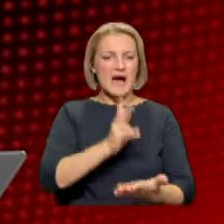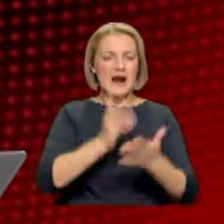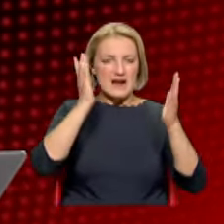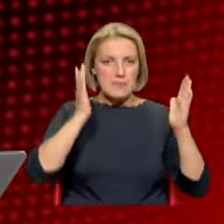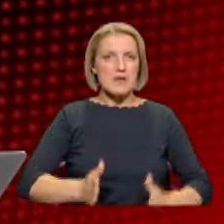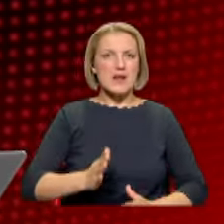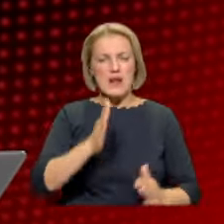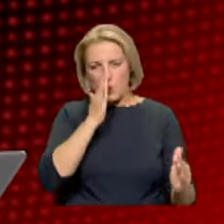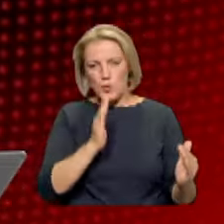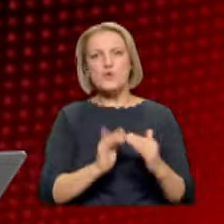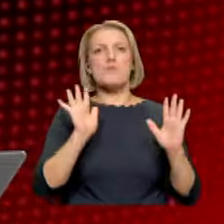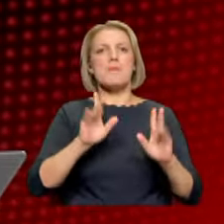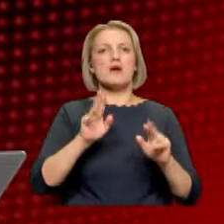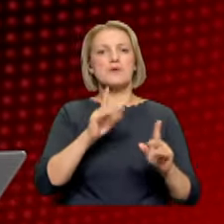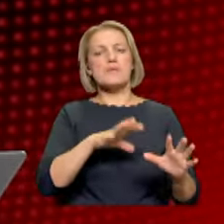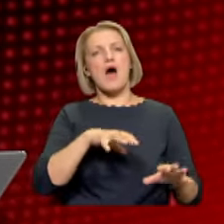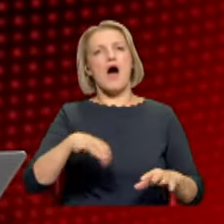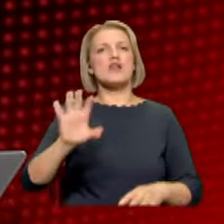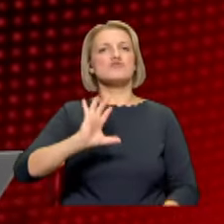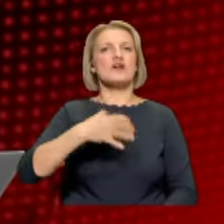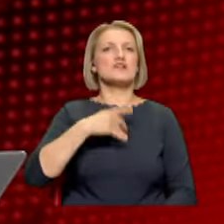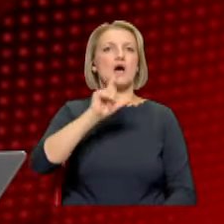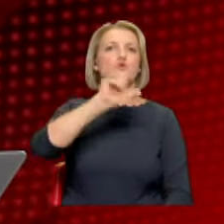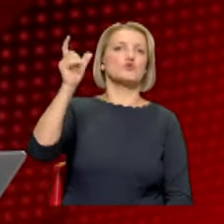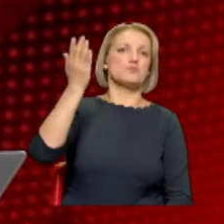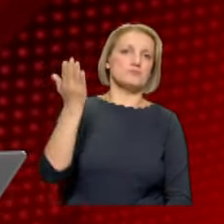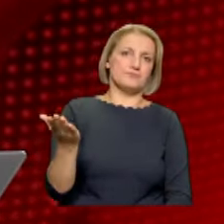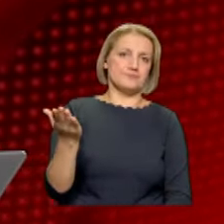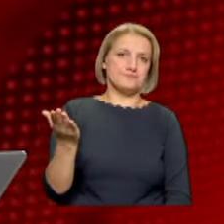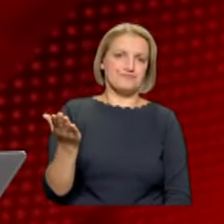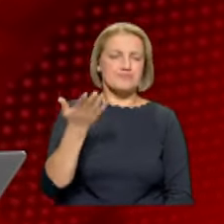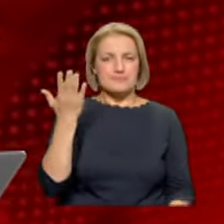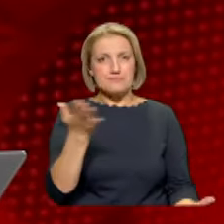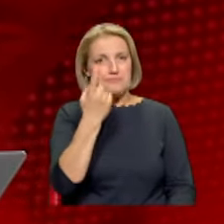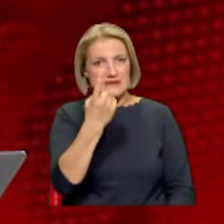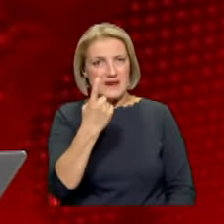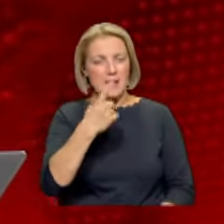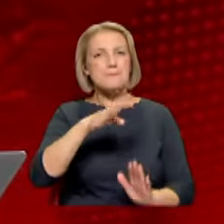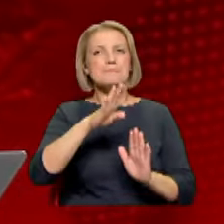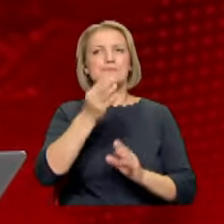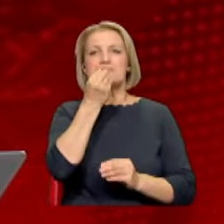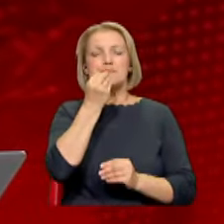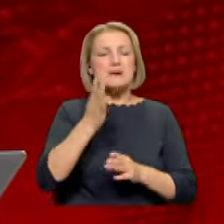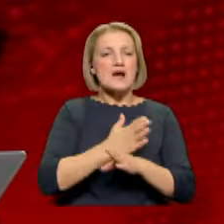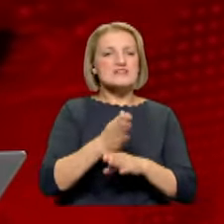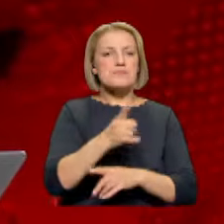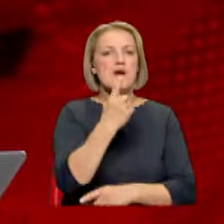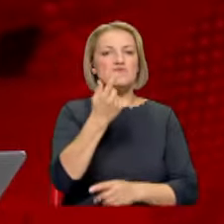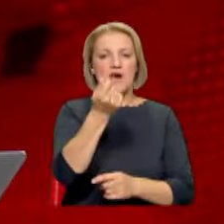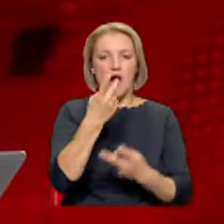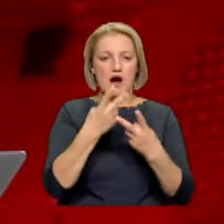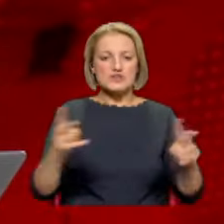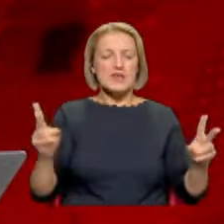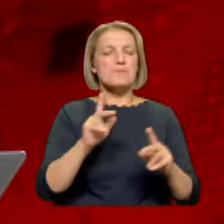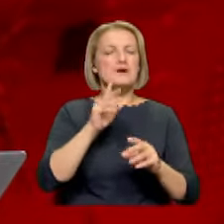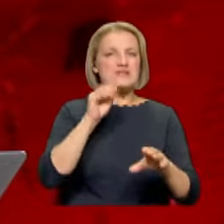bile uymama gibi bir ayrıcalığa sahip kurumdan bahsediyoruz. Hele bir de madde fiyatlarının açıklanması için